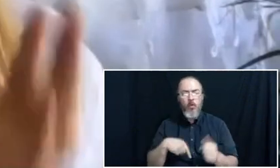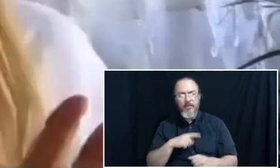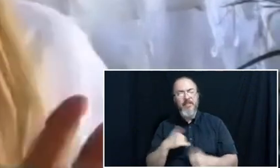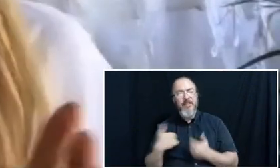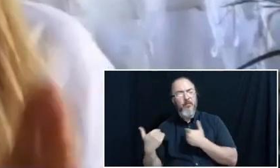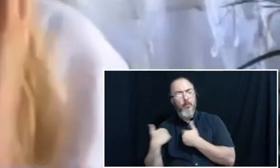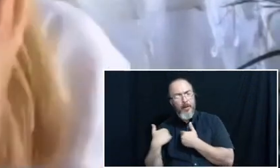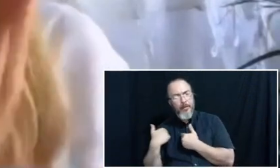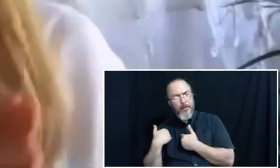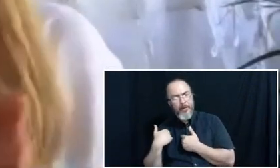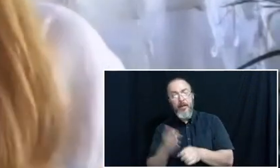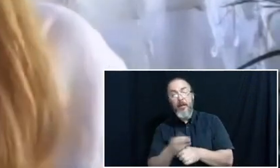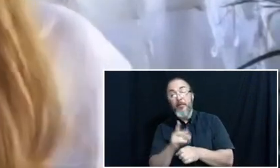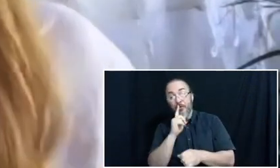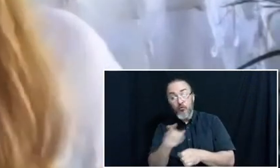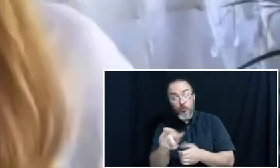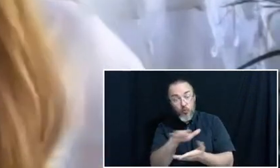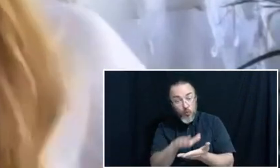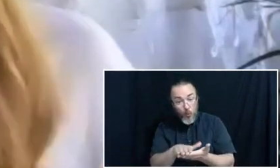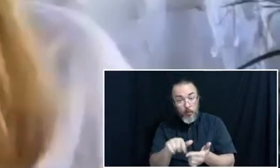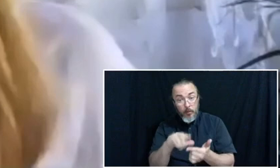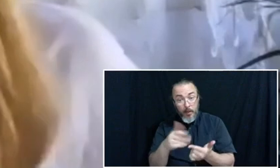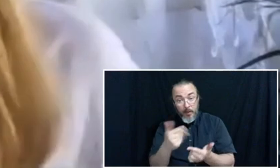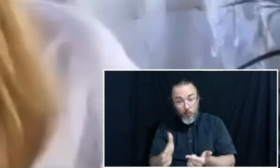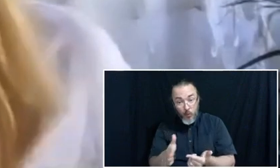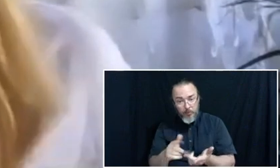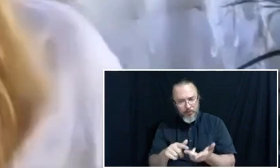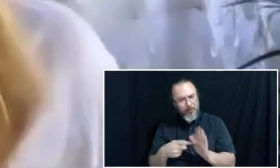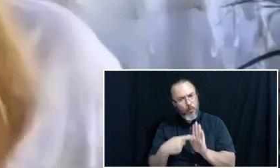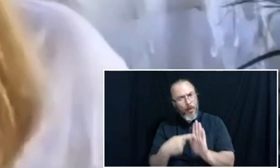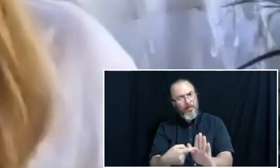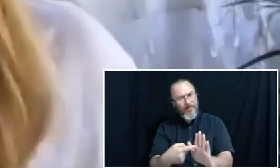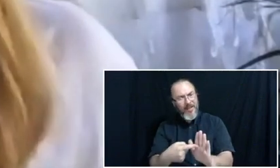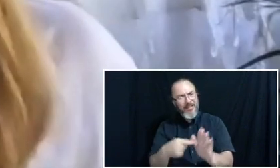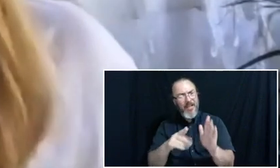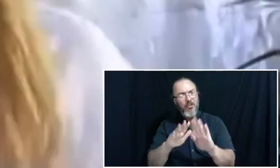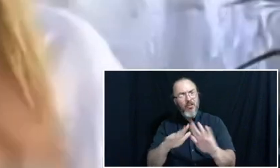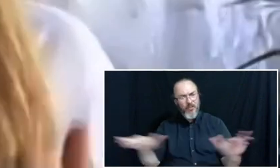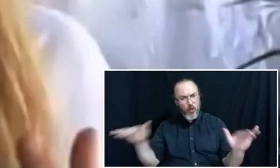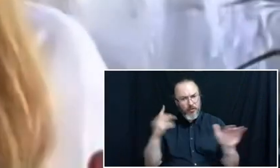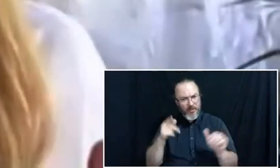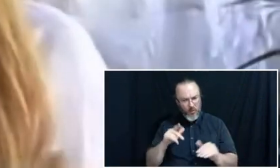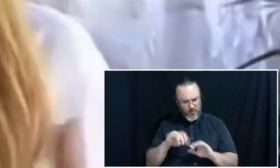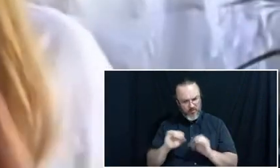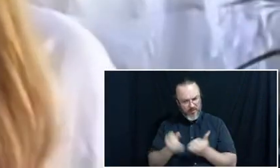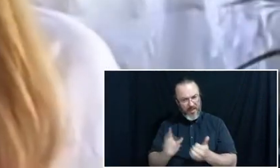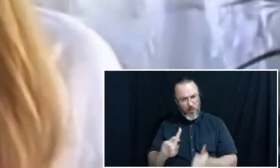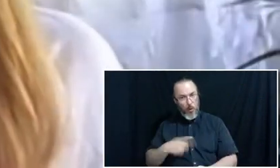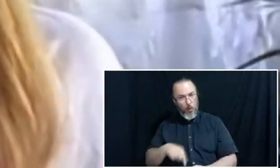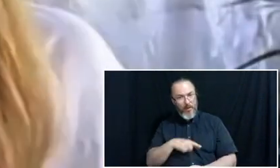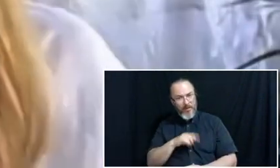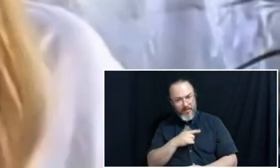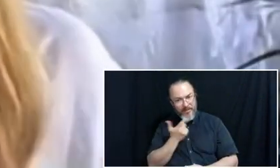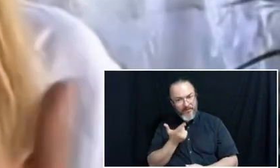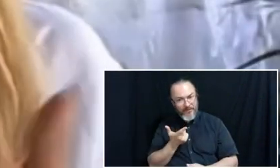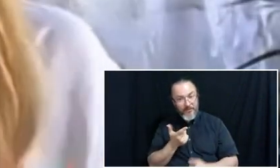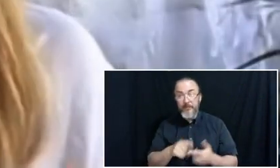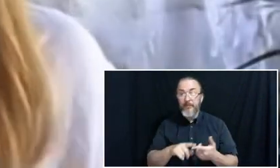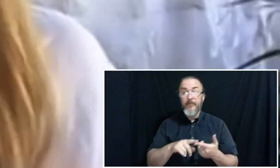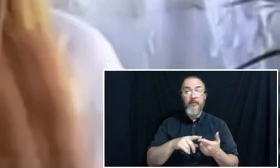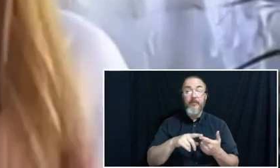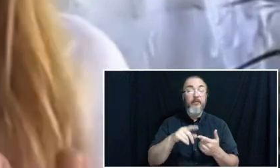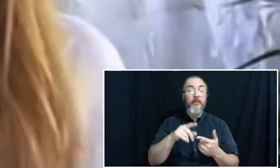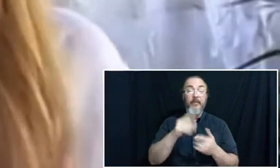les écoles et les salles de classe reflètent la diversité des sociétés dans lesquelles nous vivons. Les particuliers et les organisations dans le monde